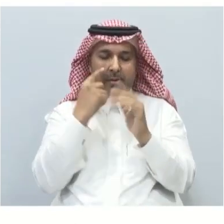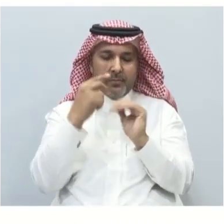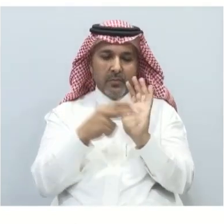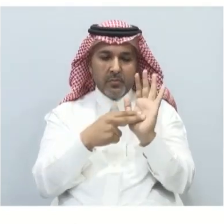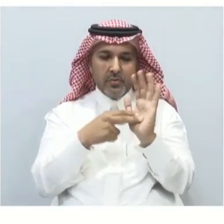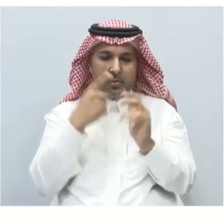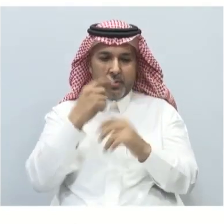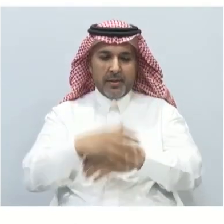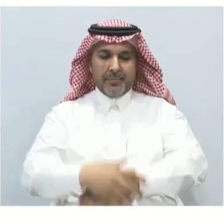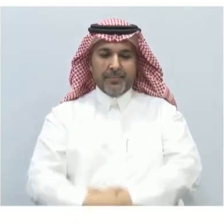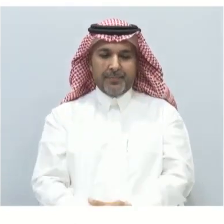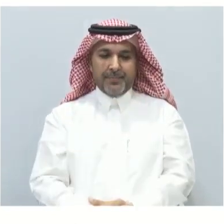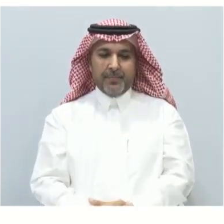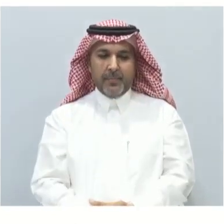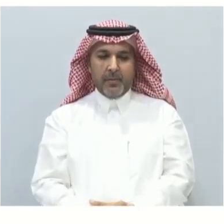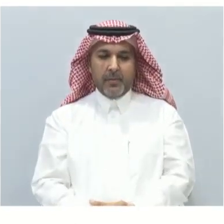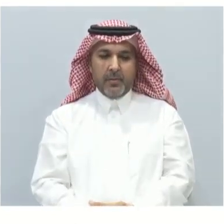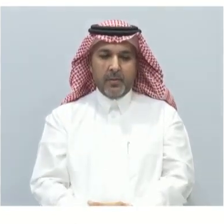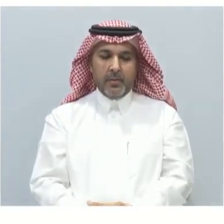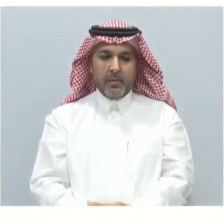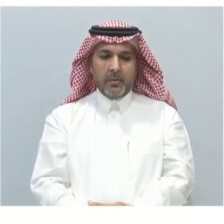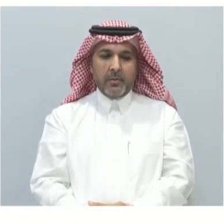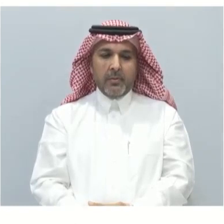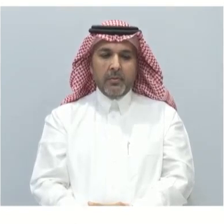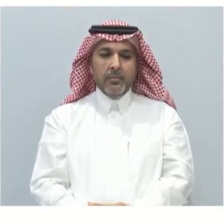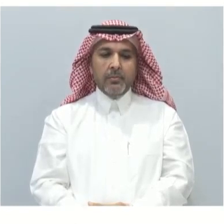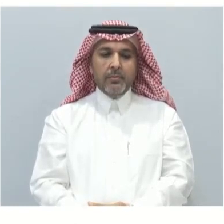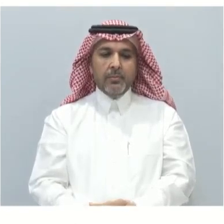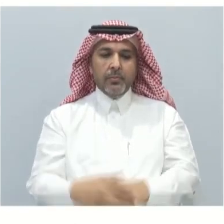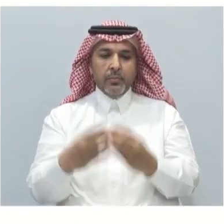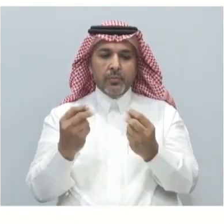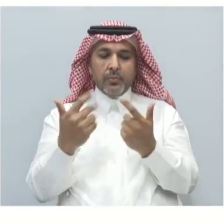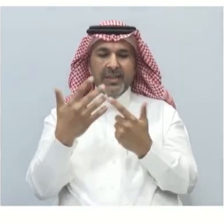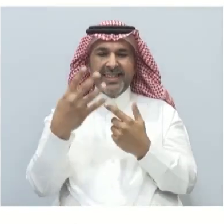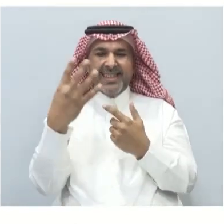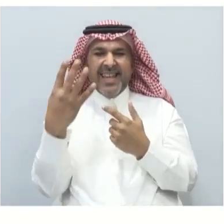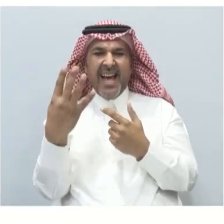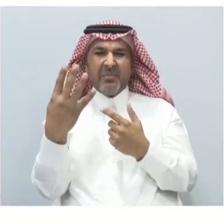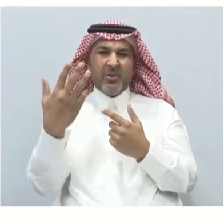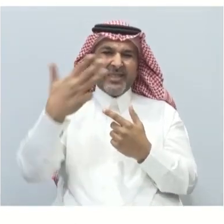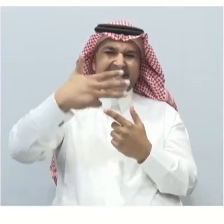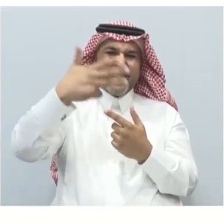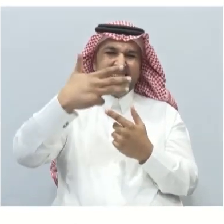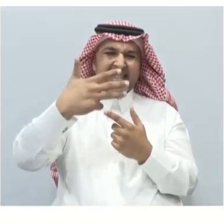اس 12 ض 7 وبالتالي المبلغ حيصير تقريبا